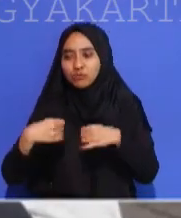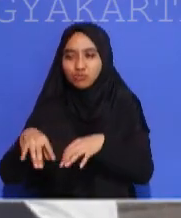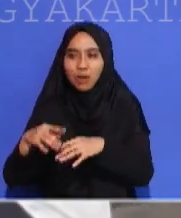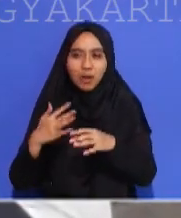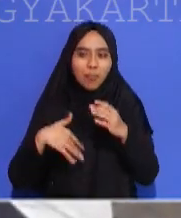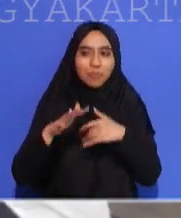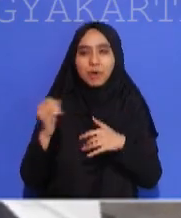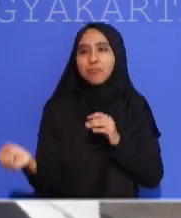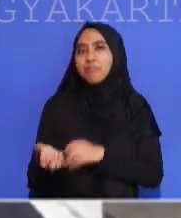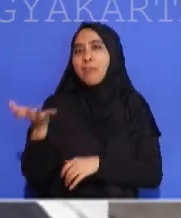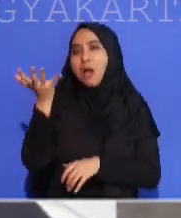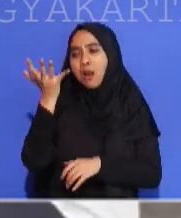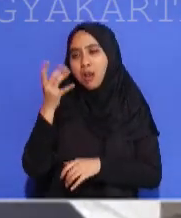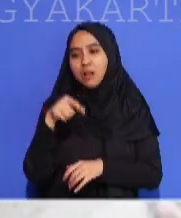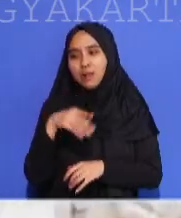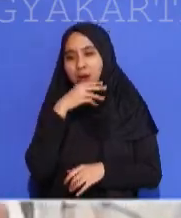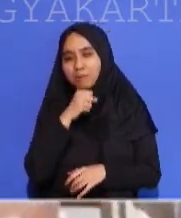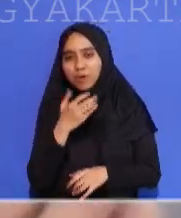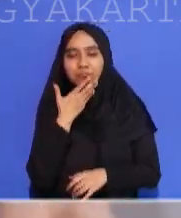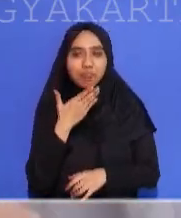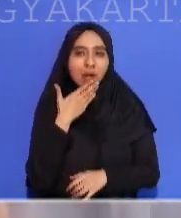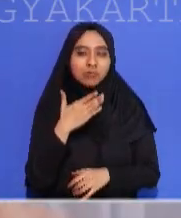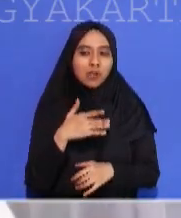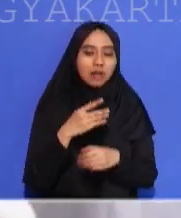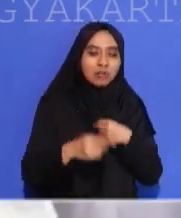tinggi dibandingkan kambing biasa di